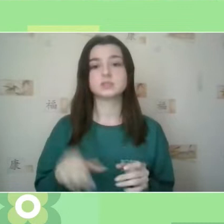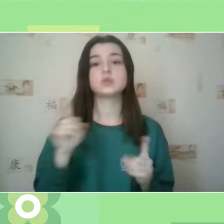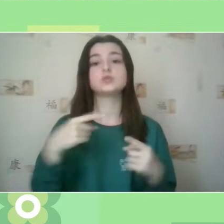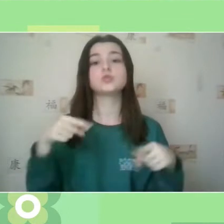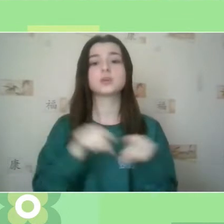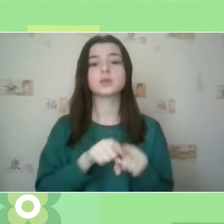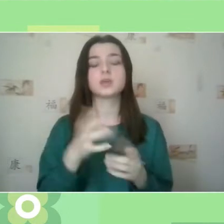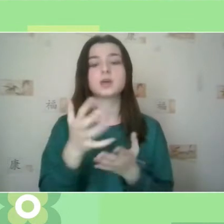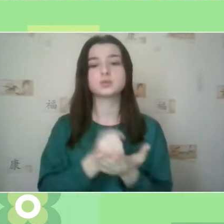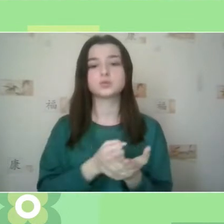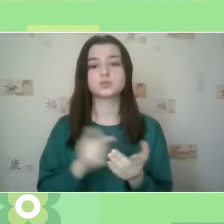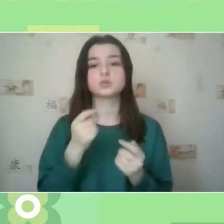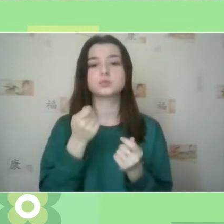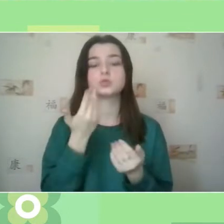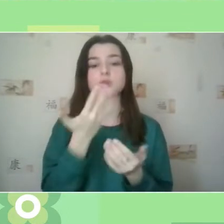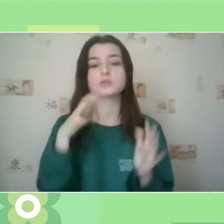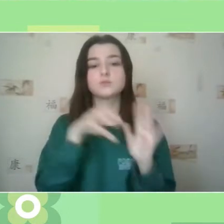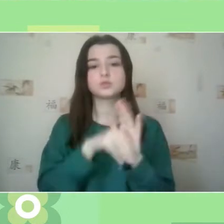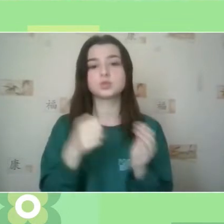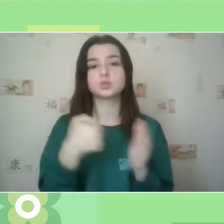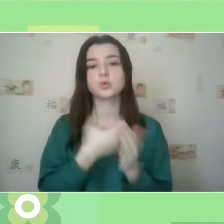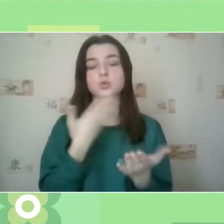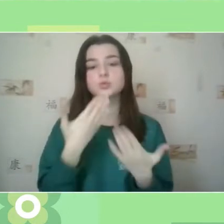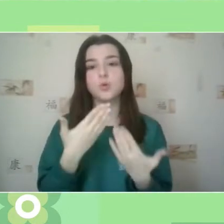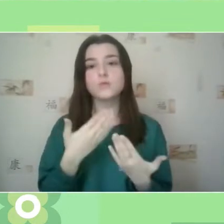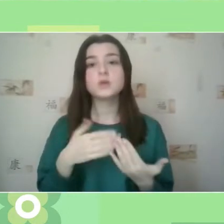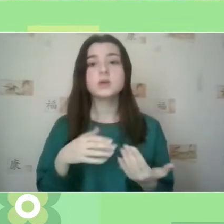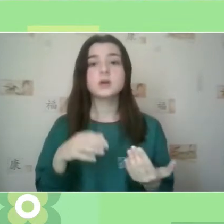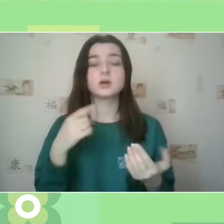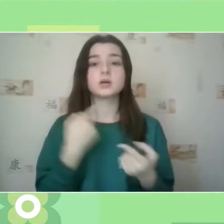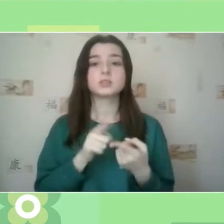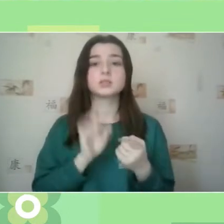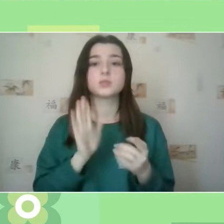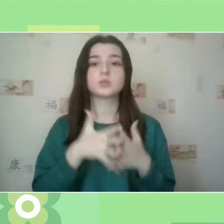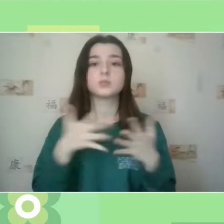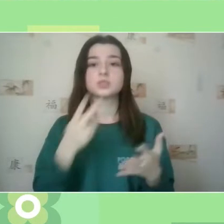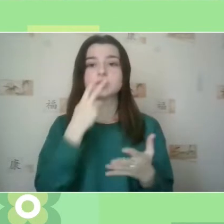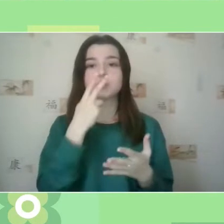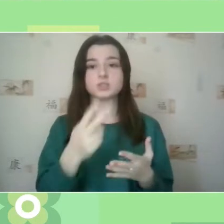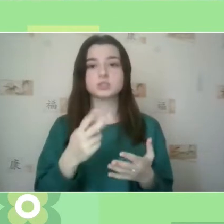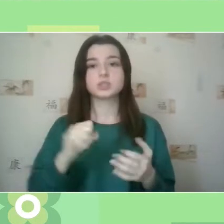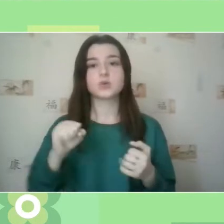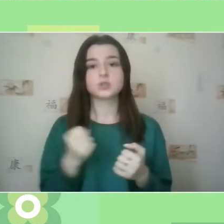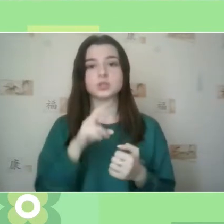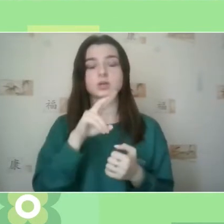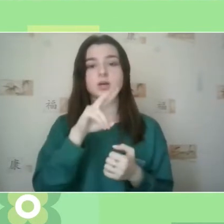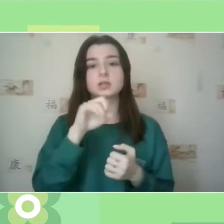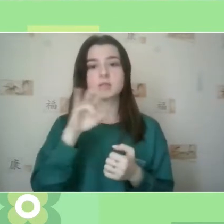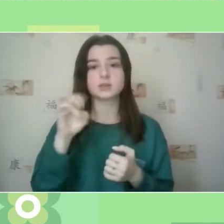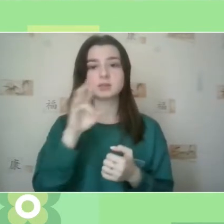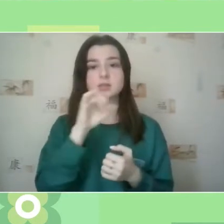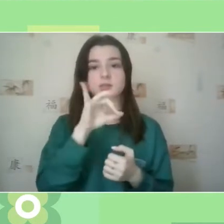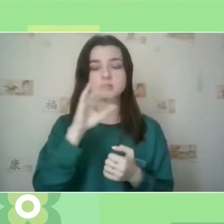вас включити і залучити до розмови, хоча навіть це буде бачити більше моя колежанка Олена Нестерова, я вас попрошу написати в